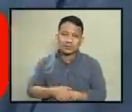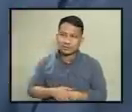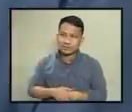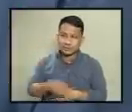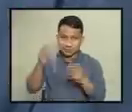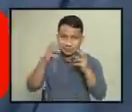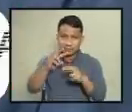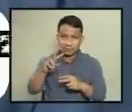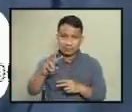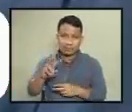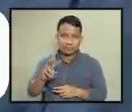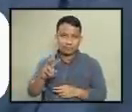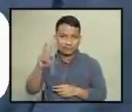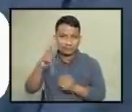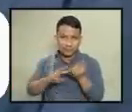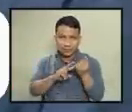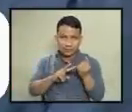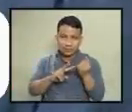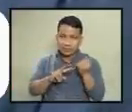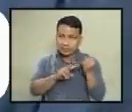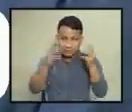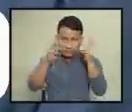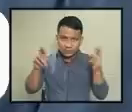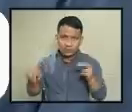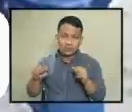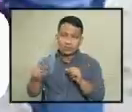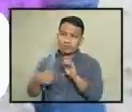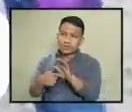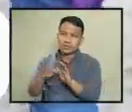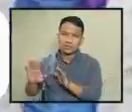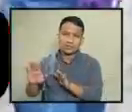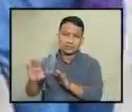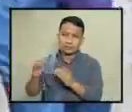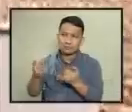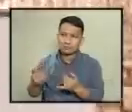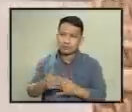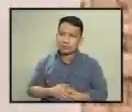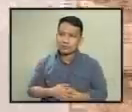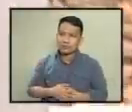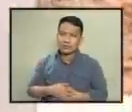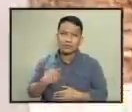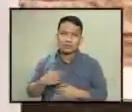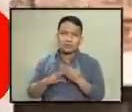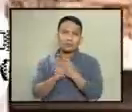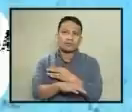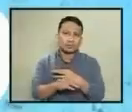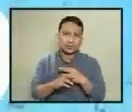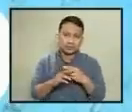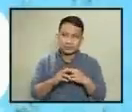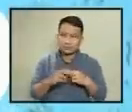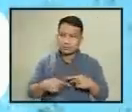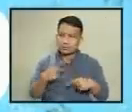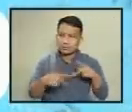After all, he's a public official and he is accountable for his statements. Pero ngayon, may mga residenteng bumalik sa Talisay